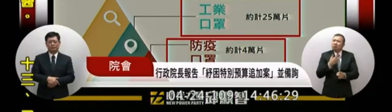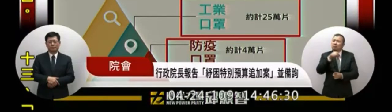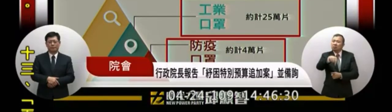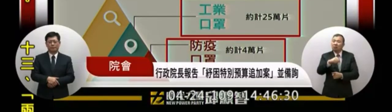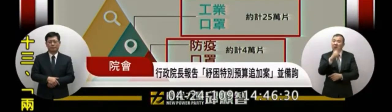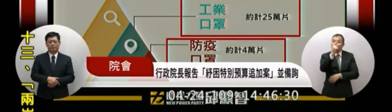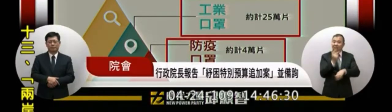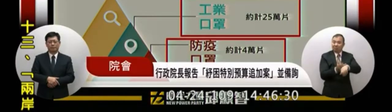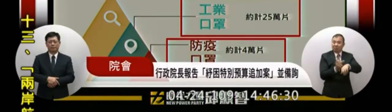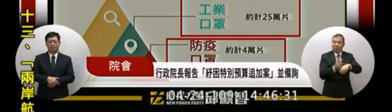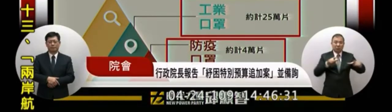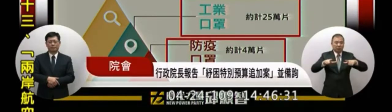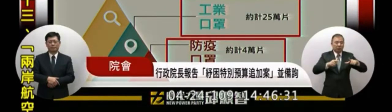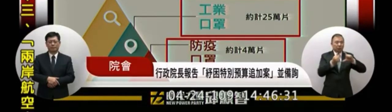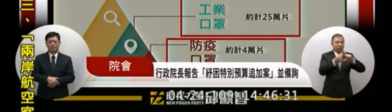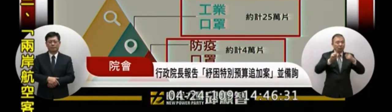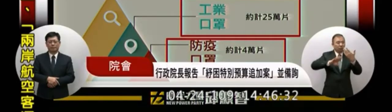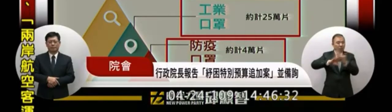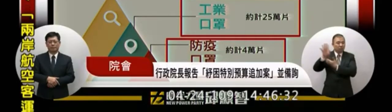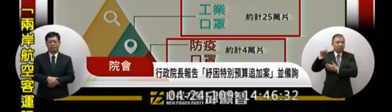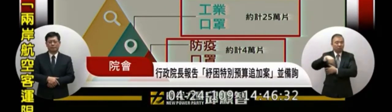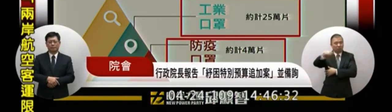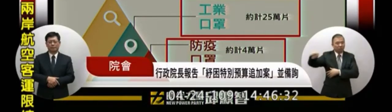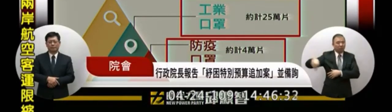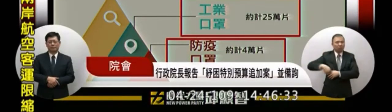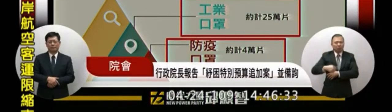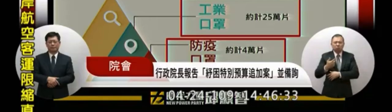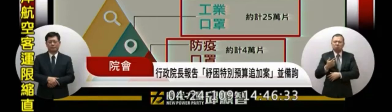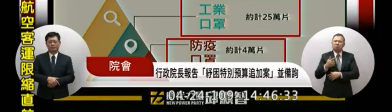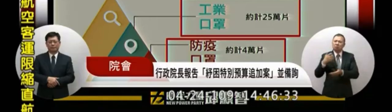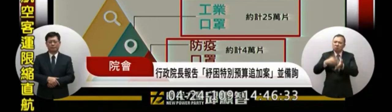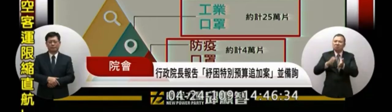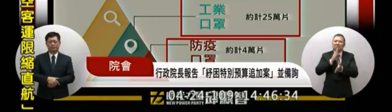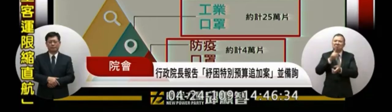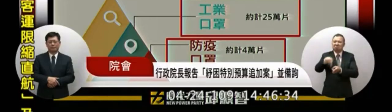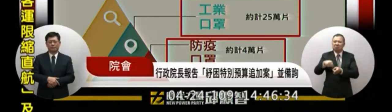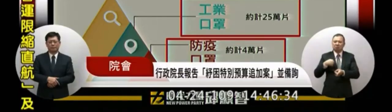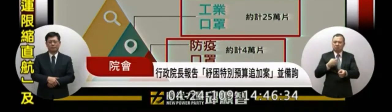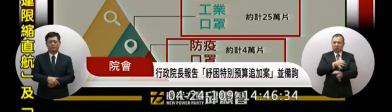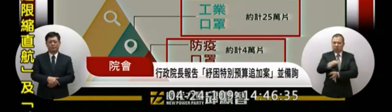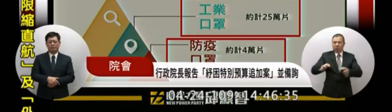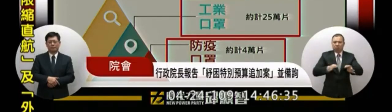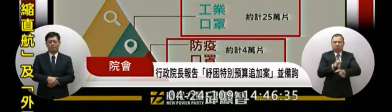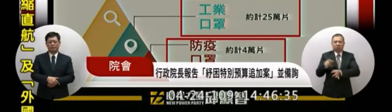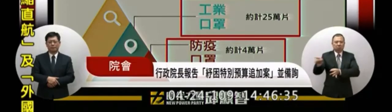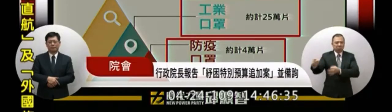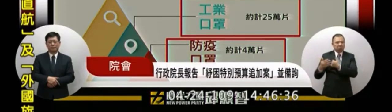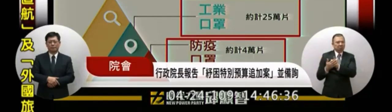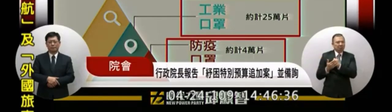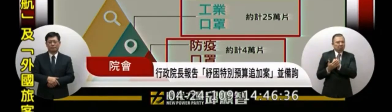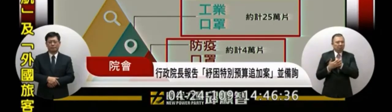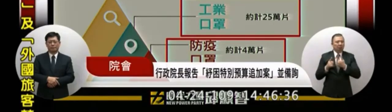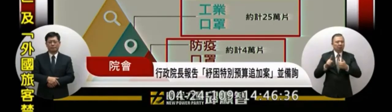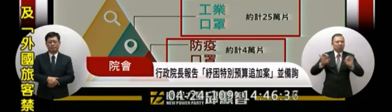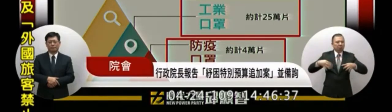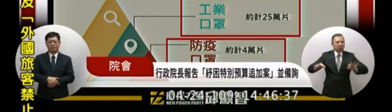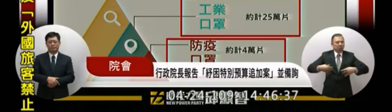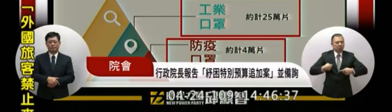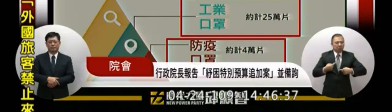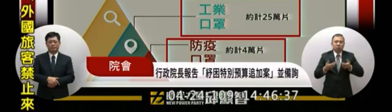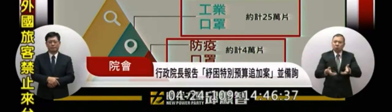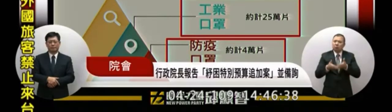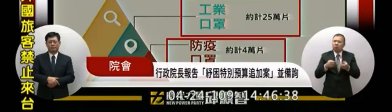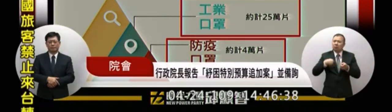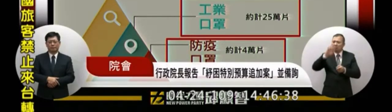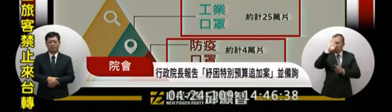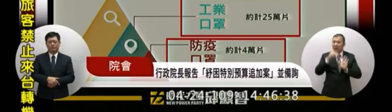科学园区竹科也好，还是其他的科学园区来讲，嘛是算讲真重要，吼，咱的经济嘛要顾好，啊，防疫，那这个部分唔在讲